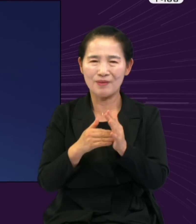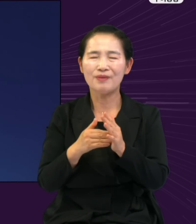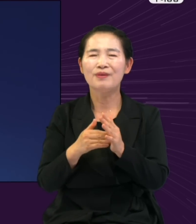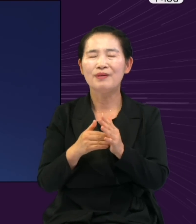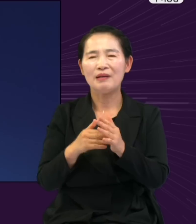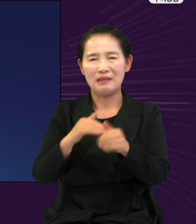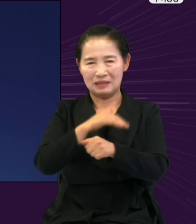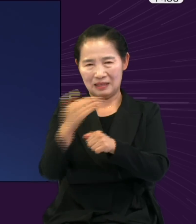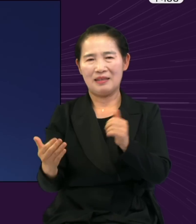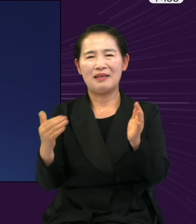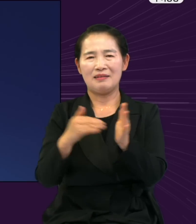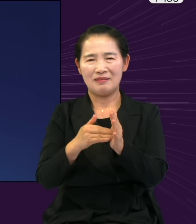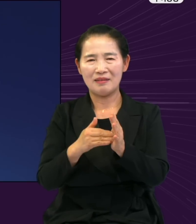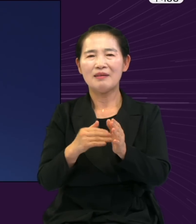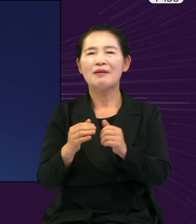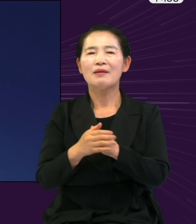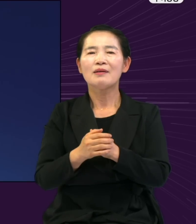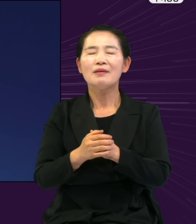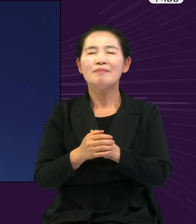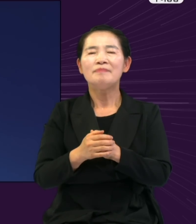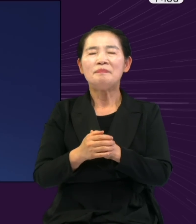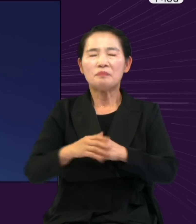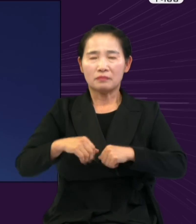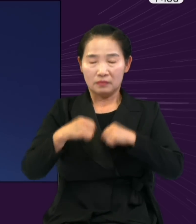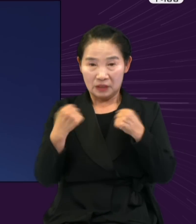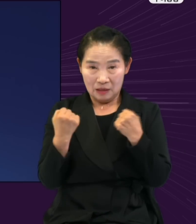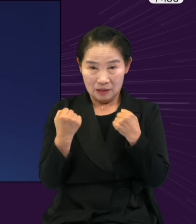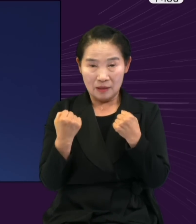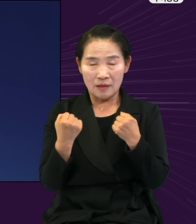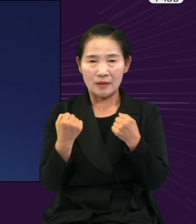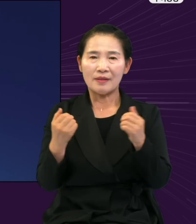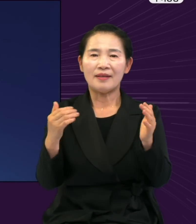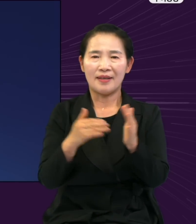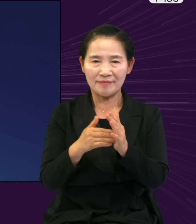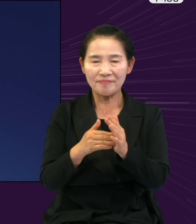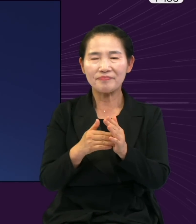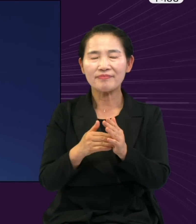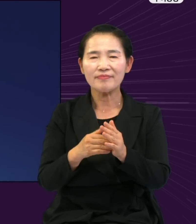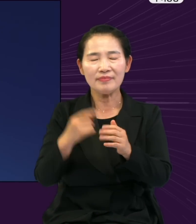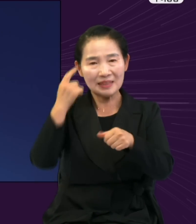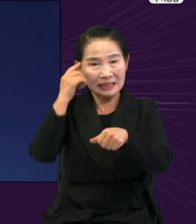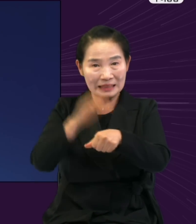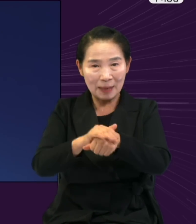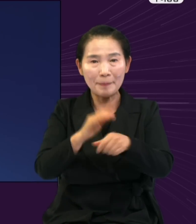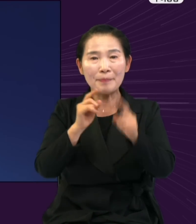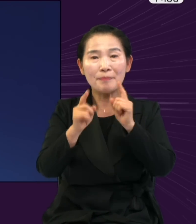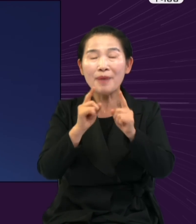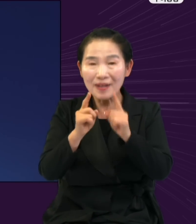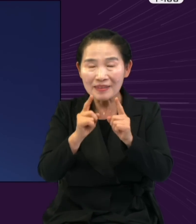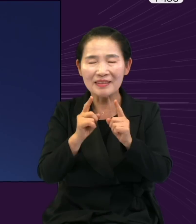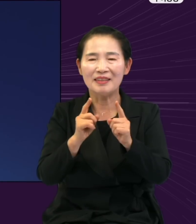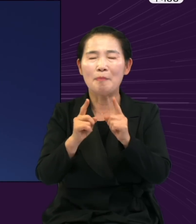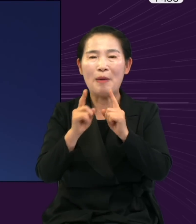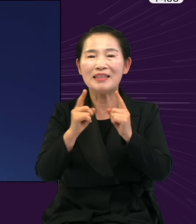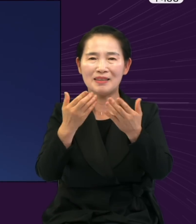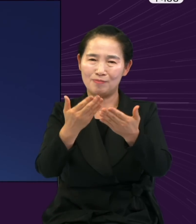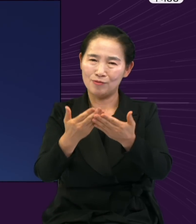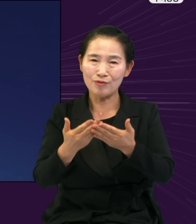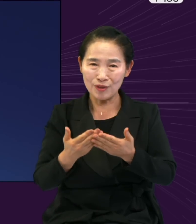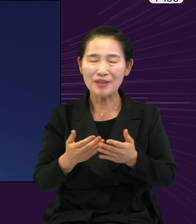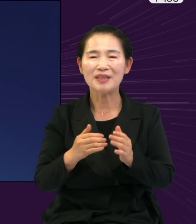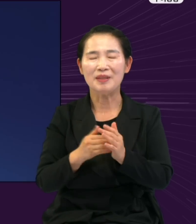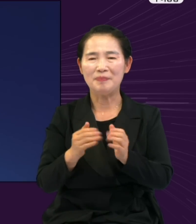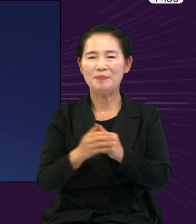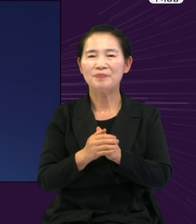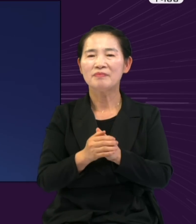하나님께 순종하고 남편을 올려드린 저에게 하나님께서 잠언 4장 23절의 말씀을 주셨습니다.